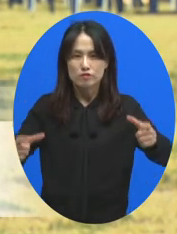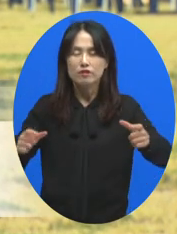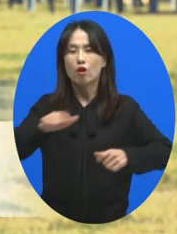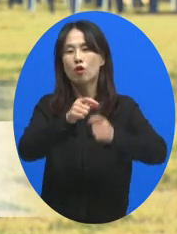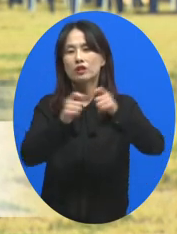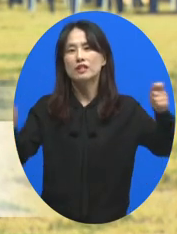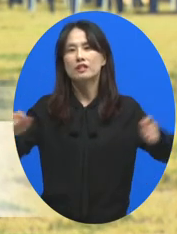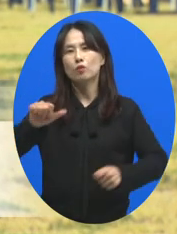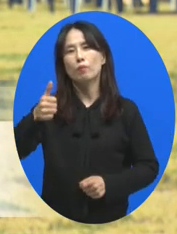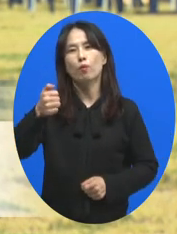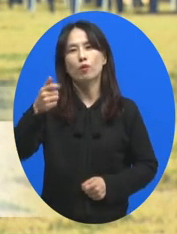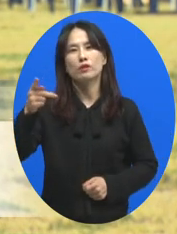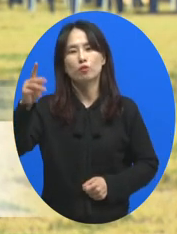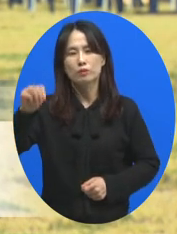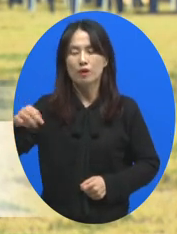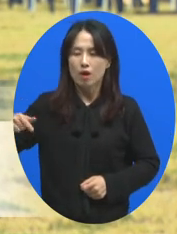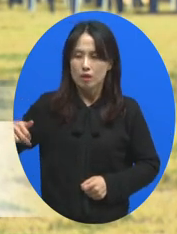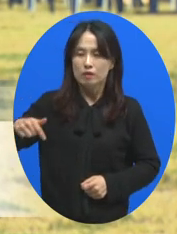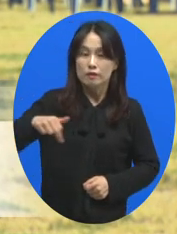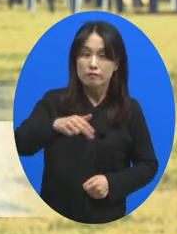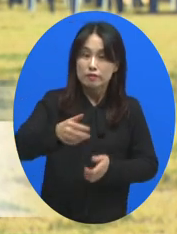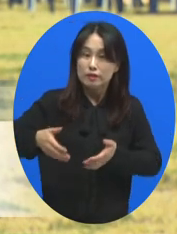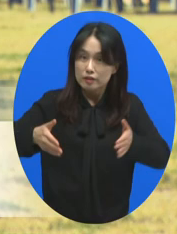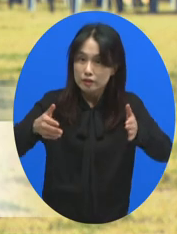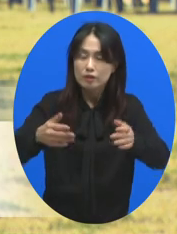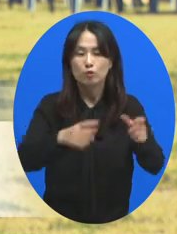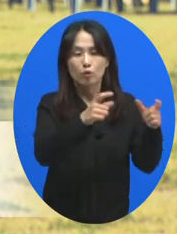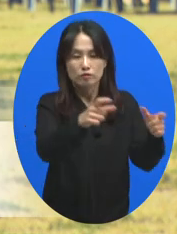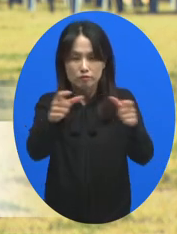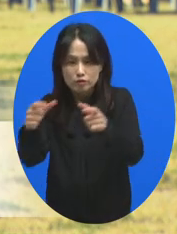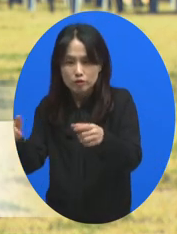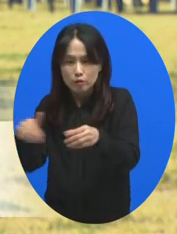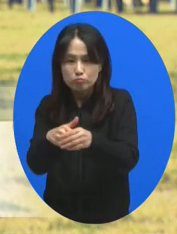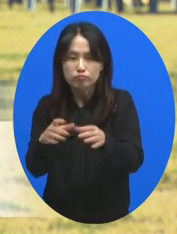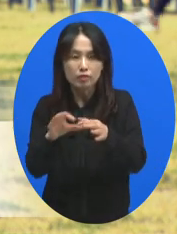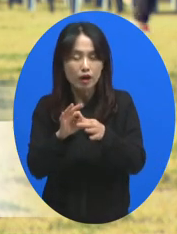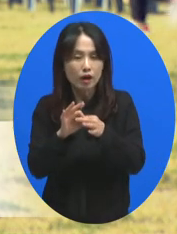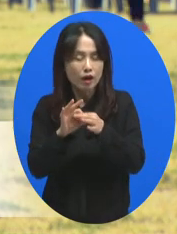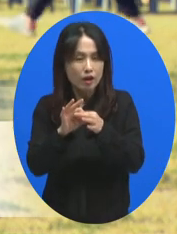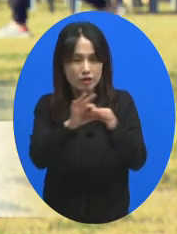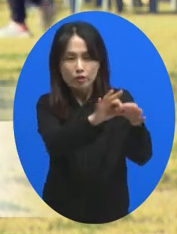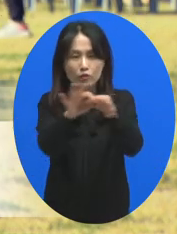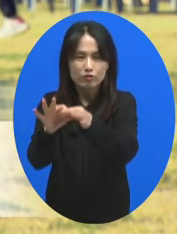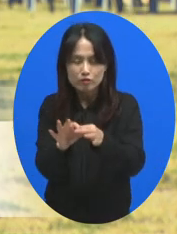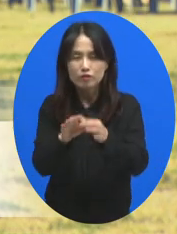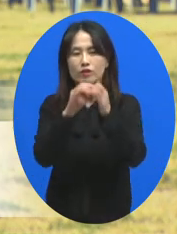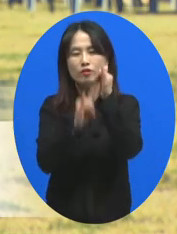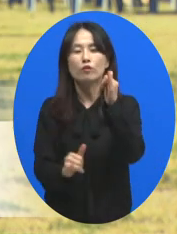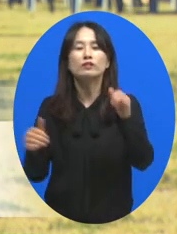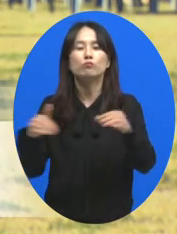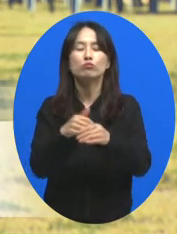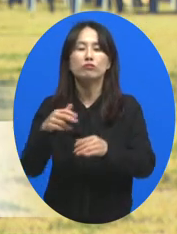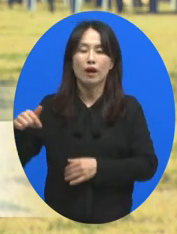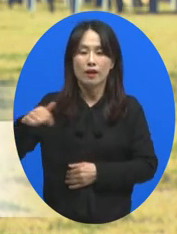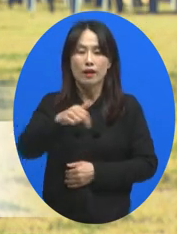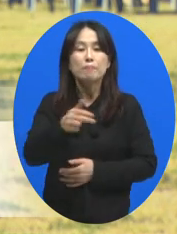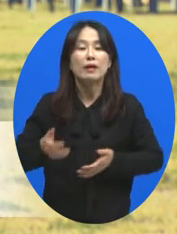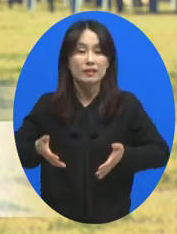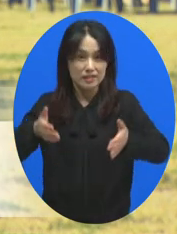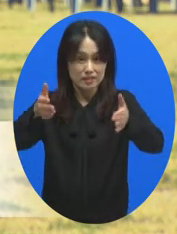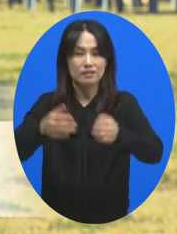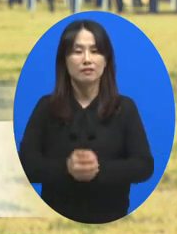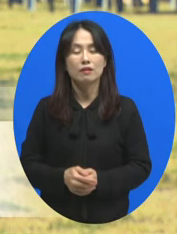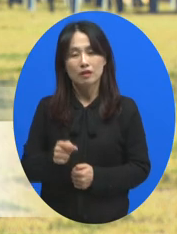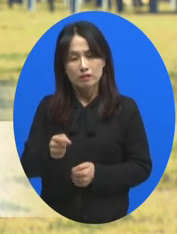뻗어나가는 550km의 도보길이자 각 지역의 문화유산을 연결하는 역사문화 탐방로입니다.